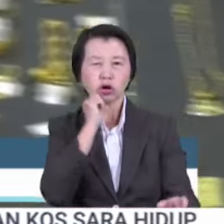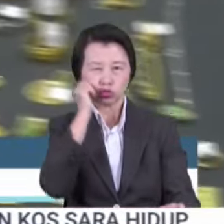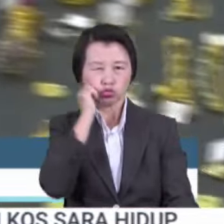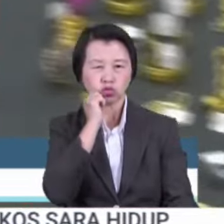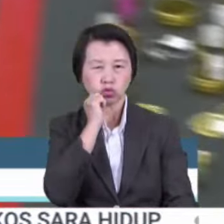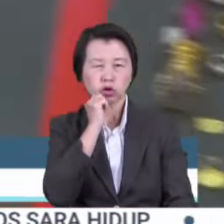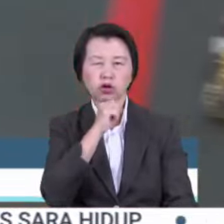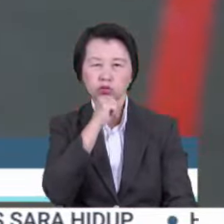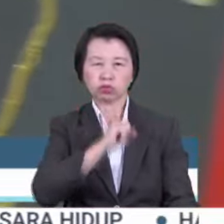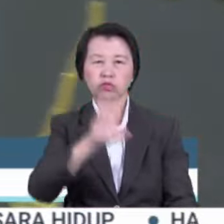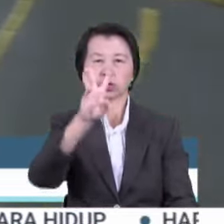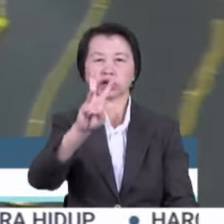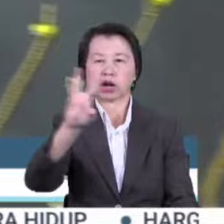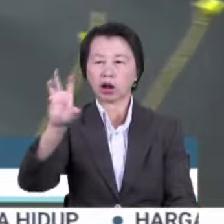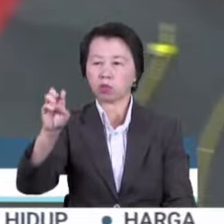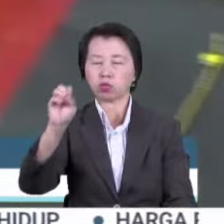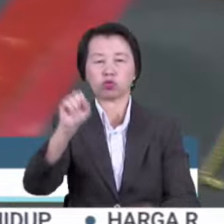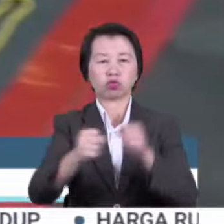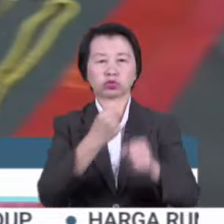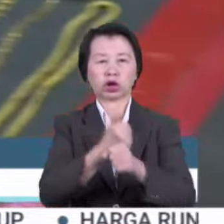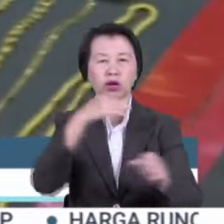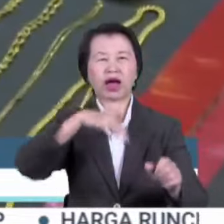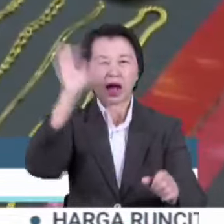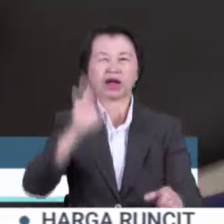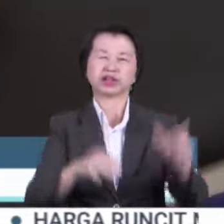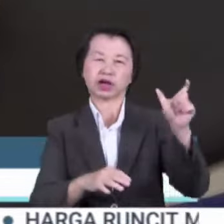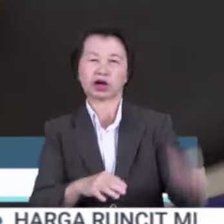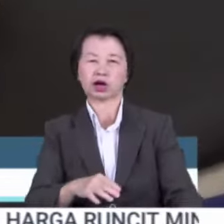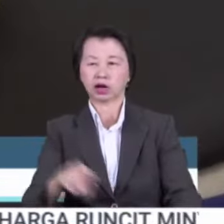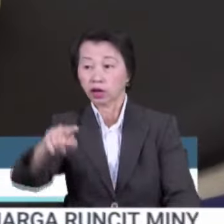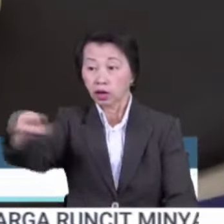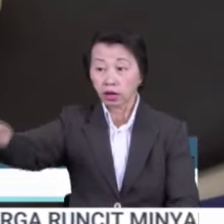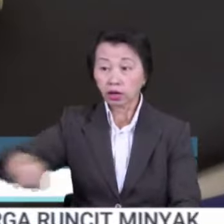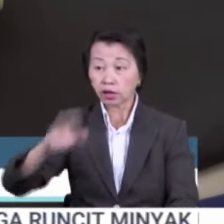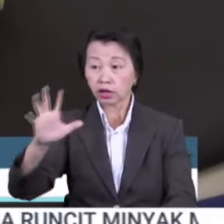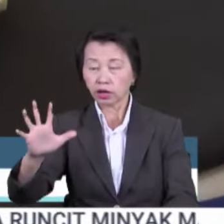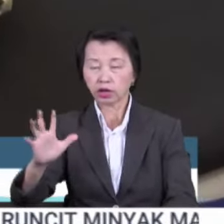60 keatas yang mana